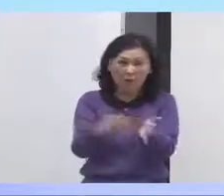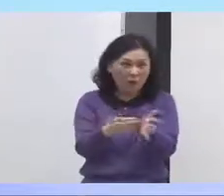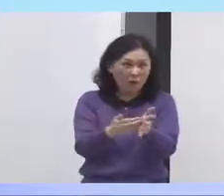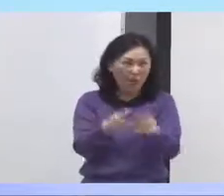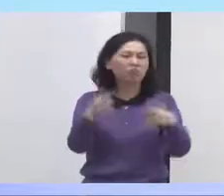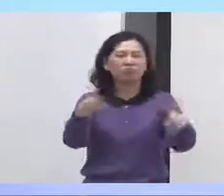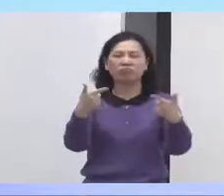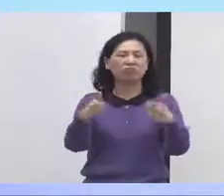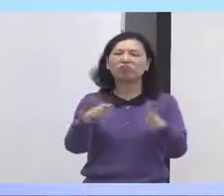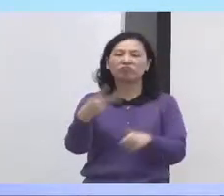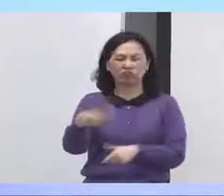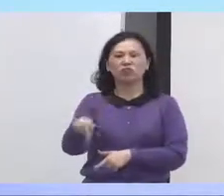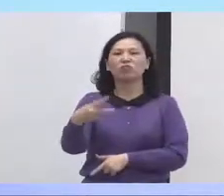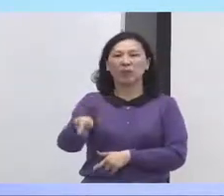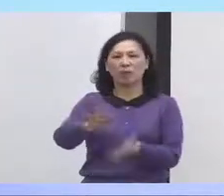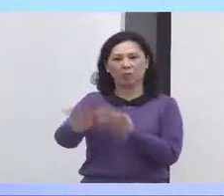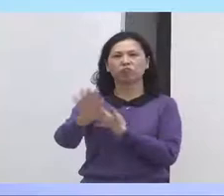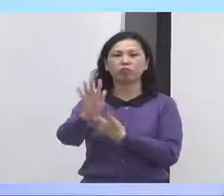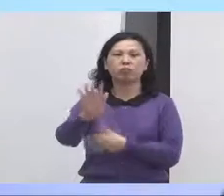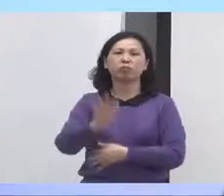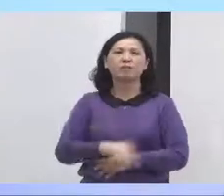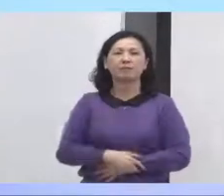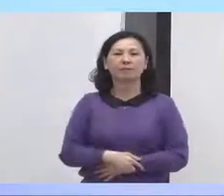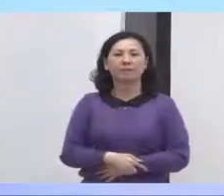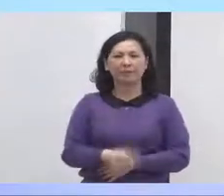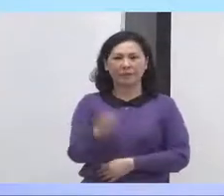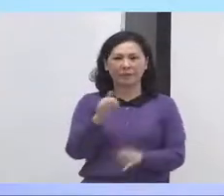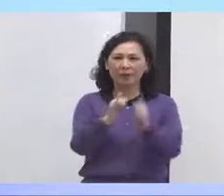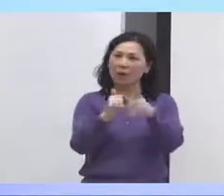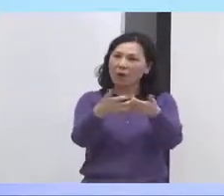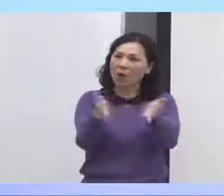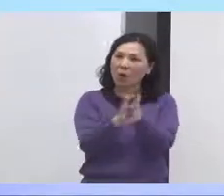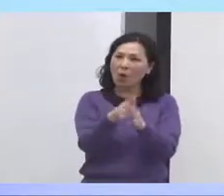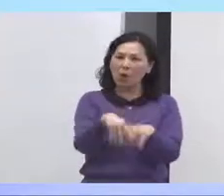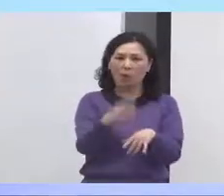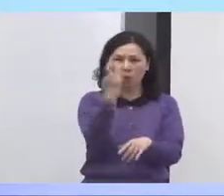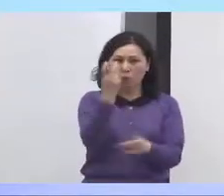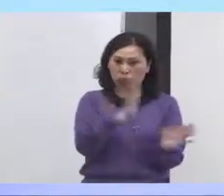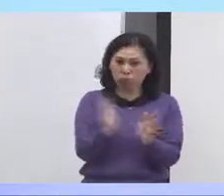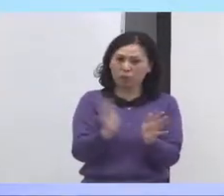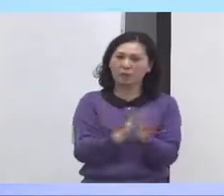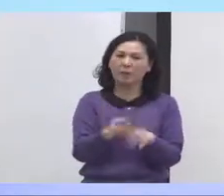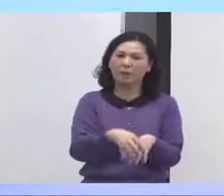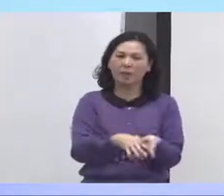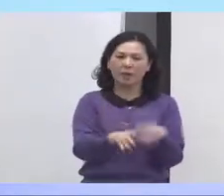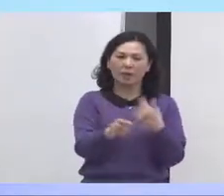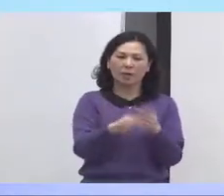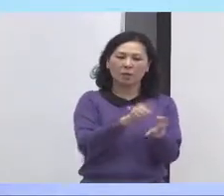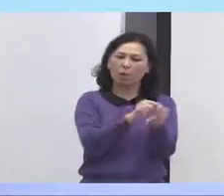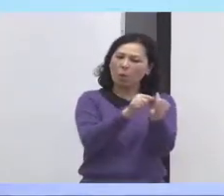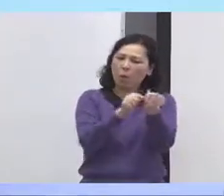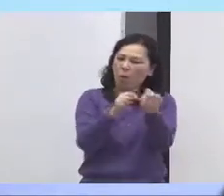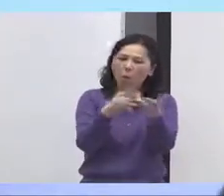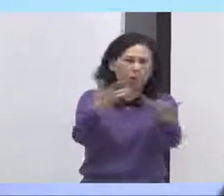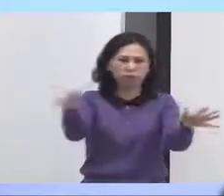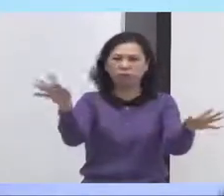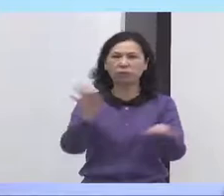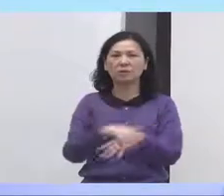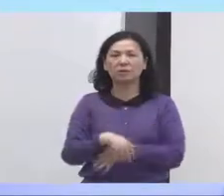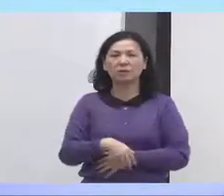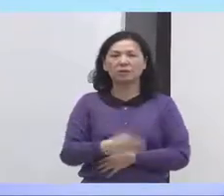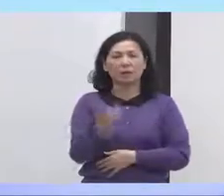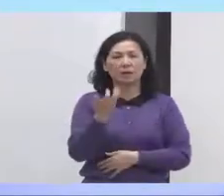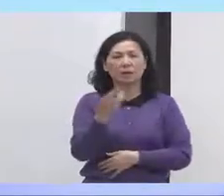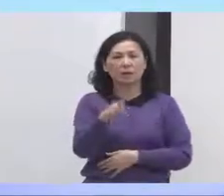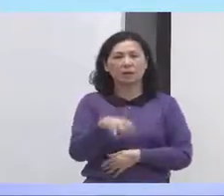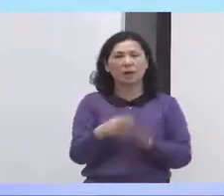是跑不掉，就是还是一定会去讲那个东西。那社群治理有很多其他的面向，例如他们完全没有讲到资源分配的问题，可是刚刚我们